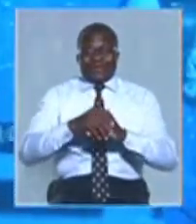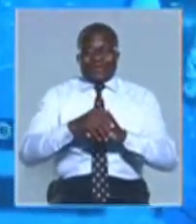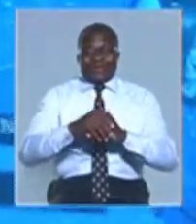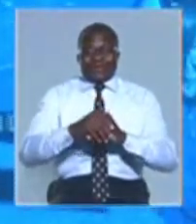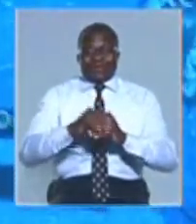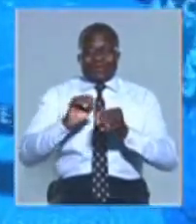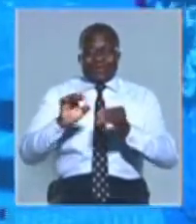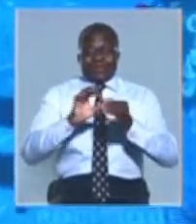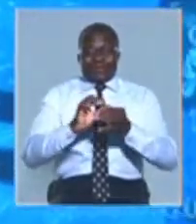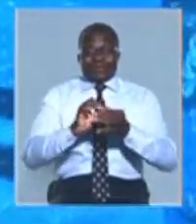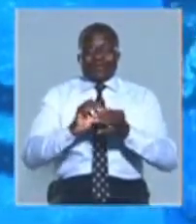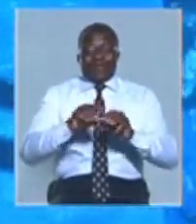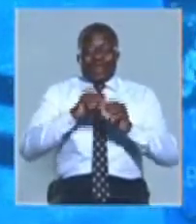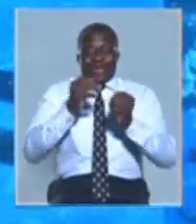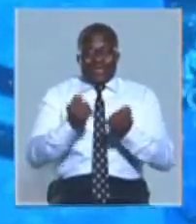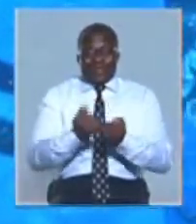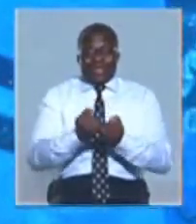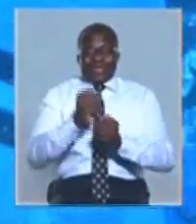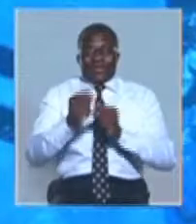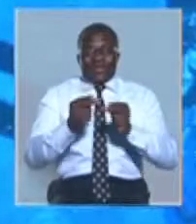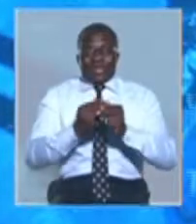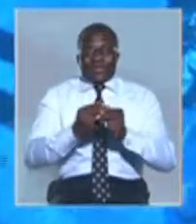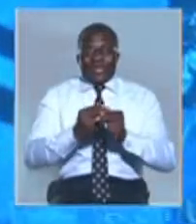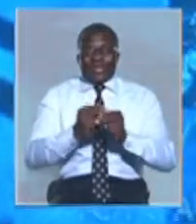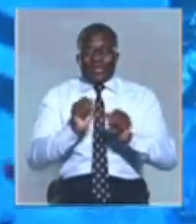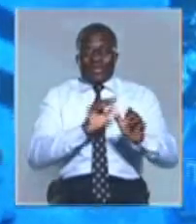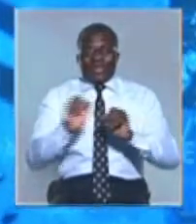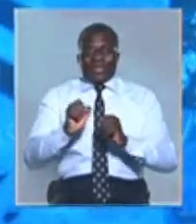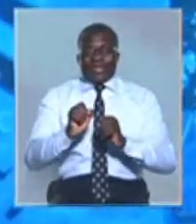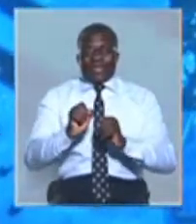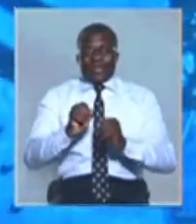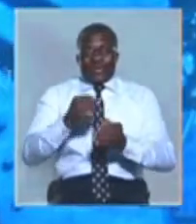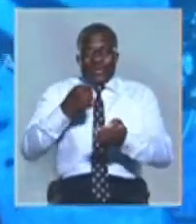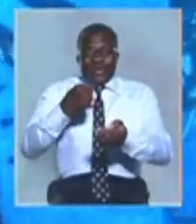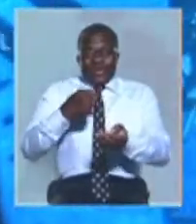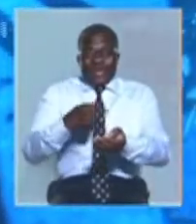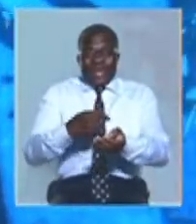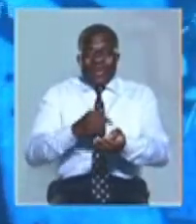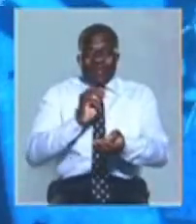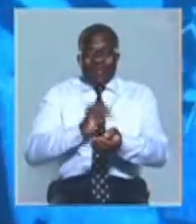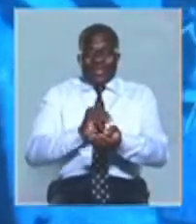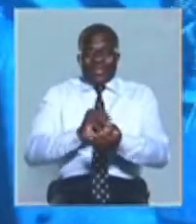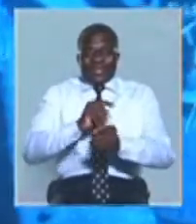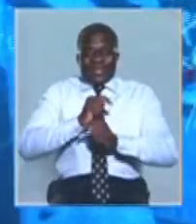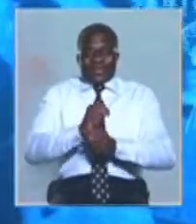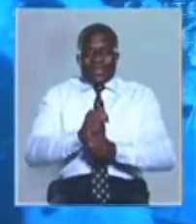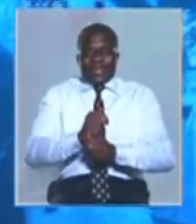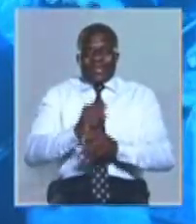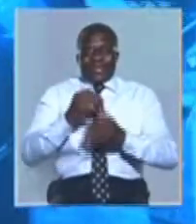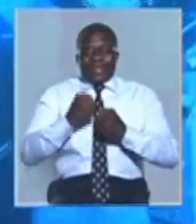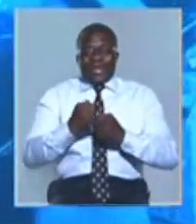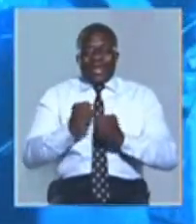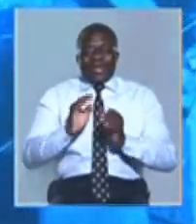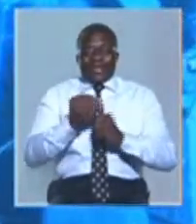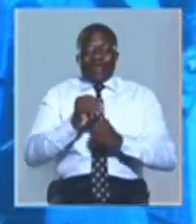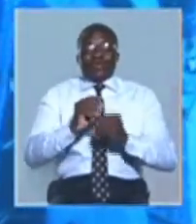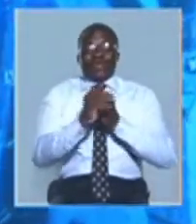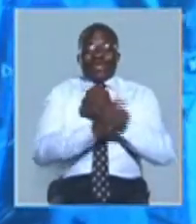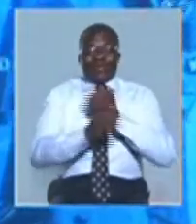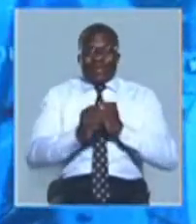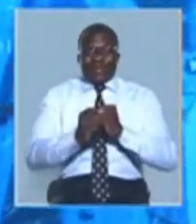La Fédération des associations nationales des acteurs de la médecine traditionnelle a désormais ses bureaux